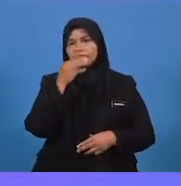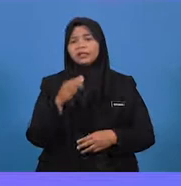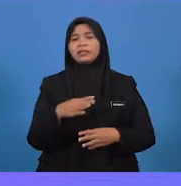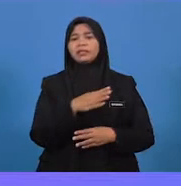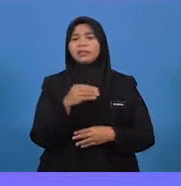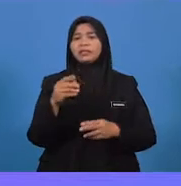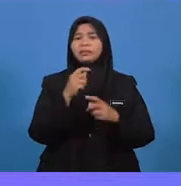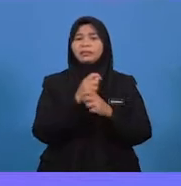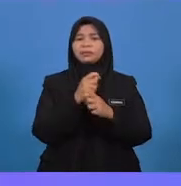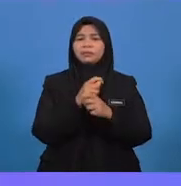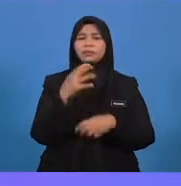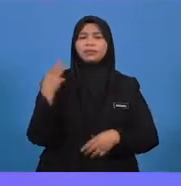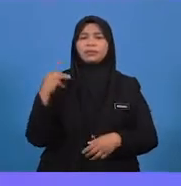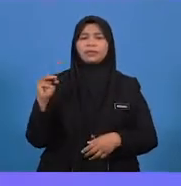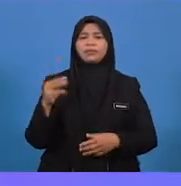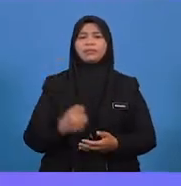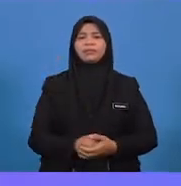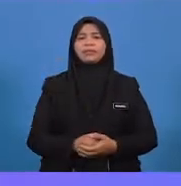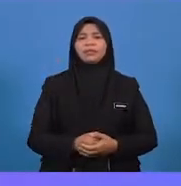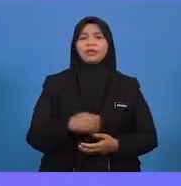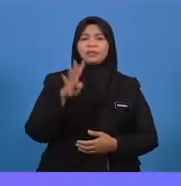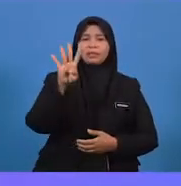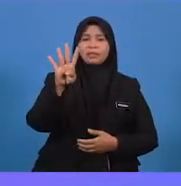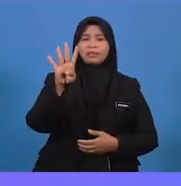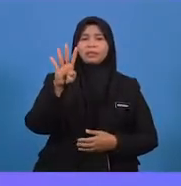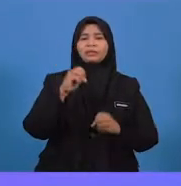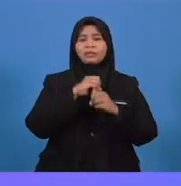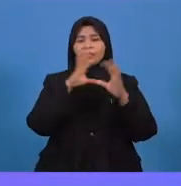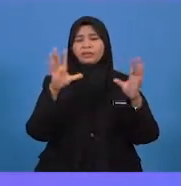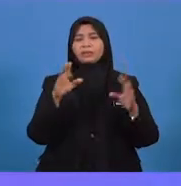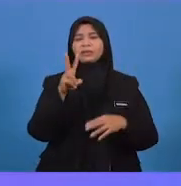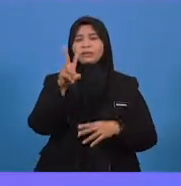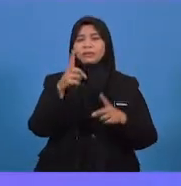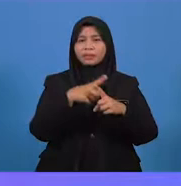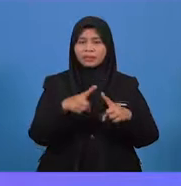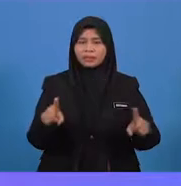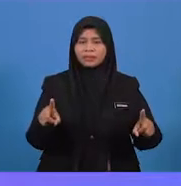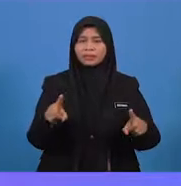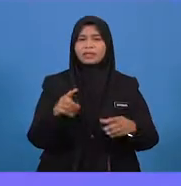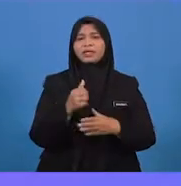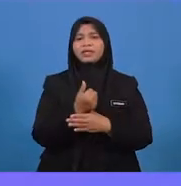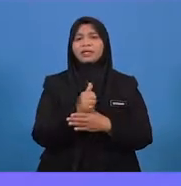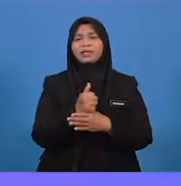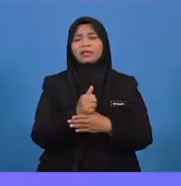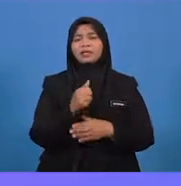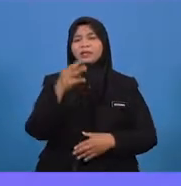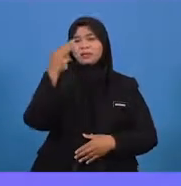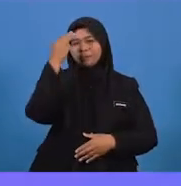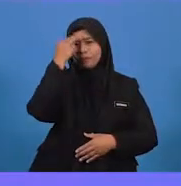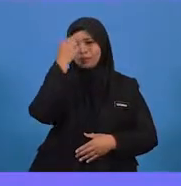beserta tugas mereka. Keempat, menerangkan dua perbezaan